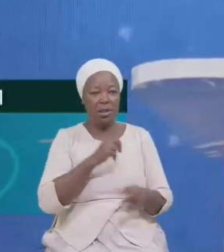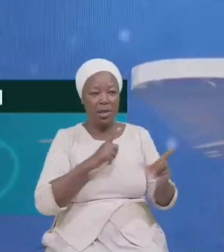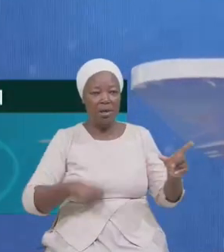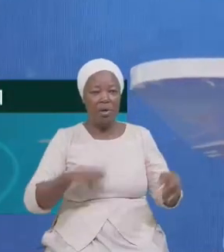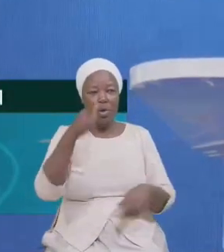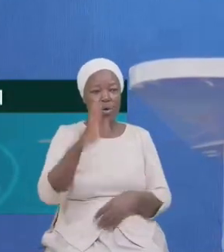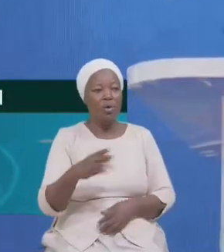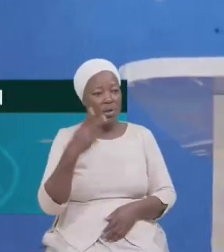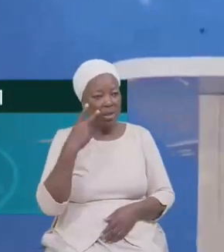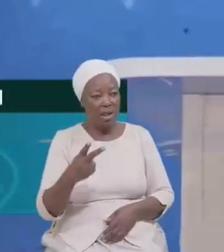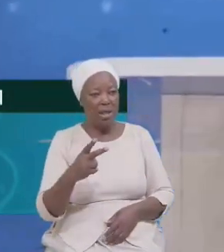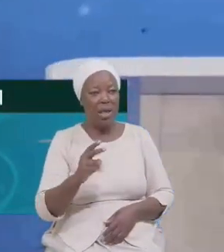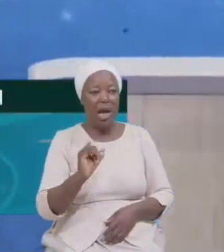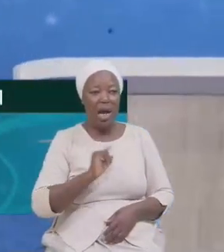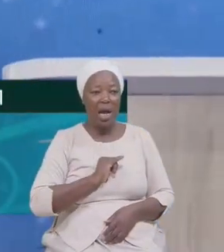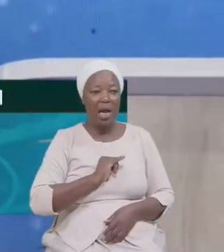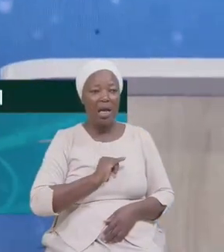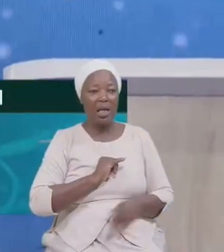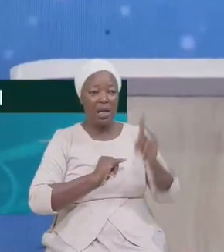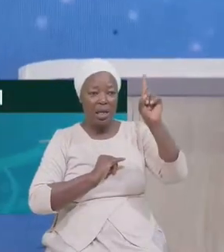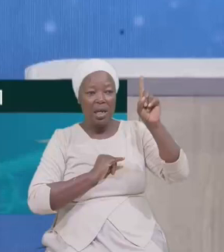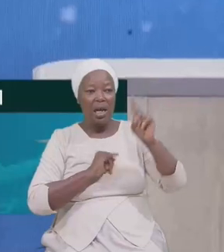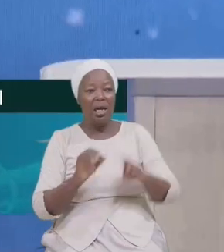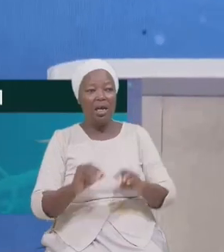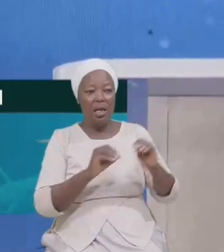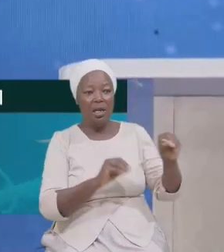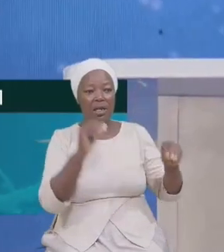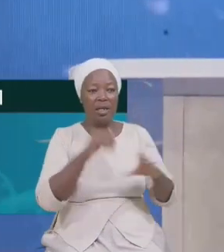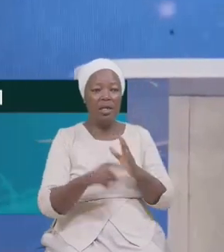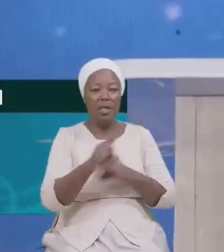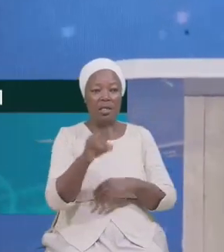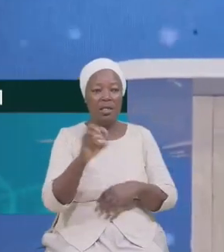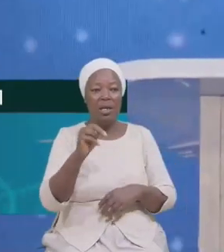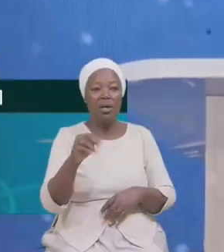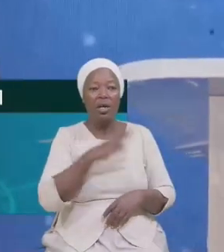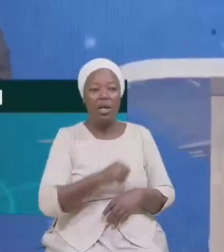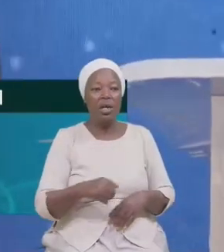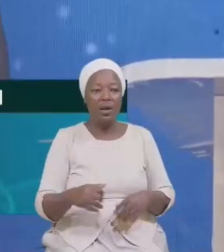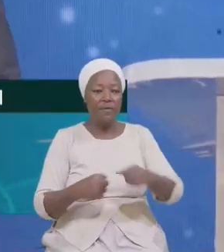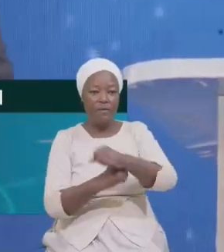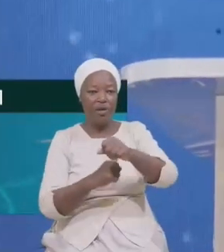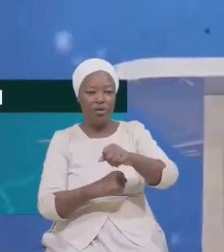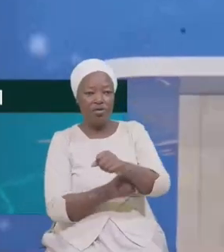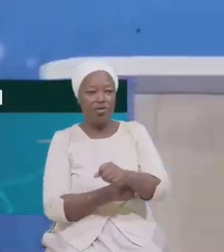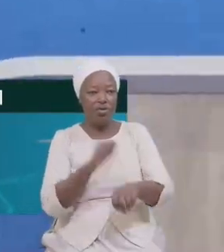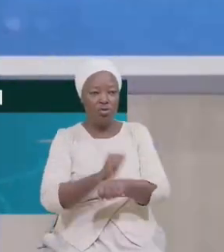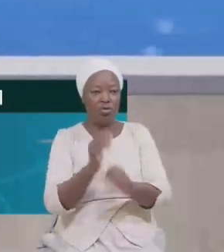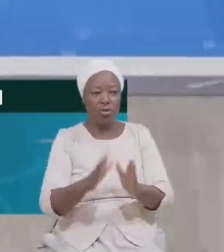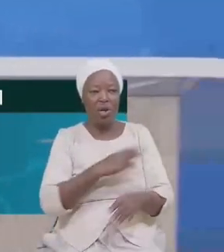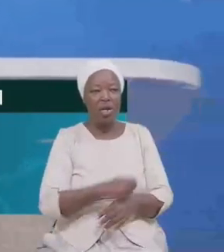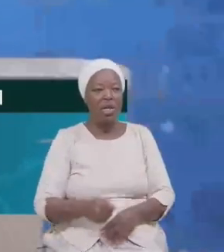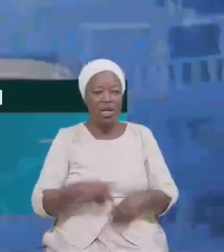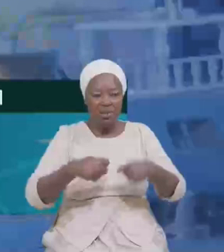l'Éternel. Voici, j'ai mis un pour fondement ancien, une pierre éprouvée, une